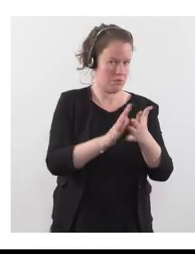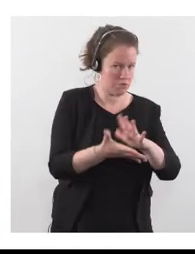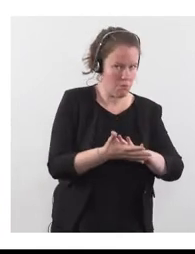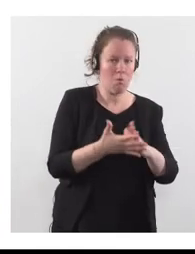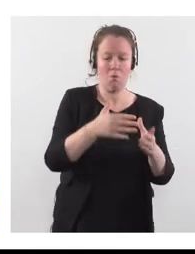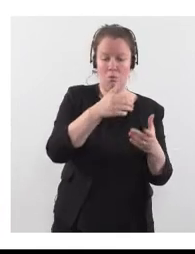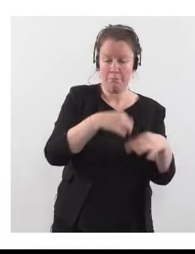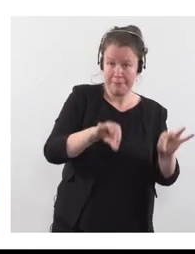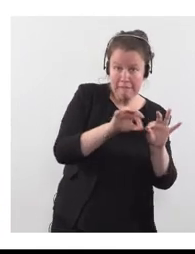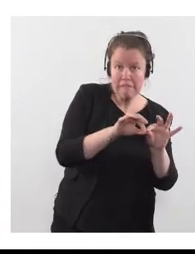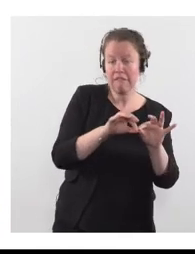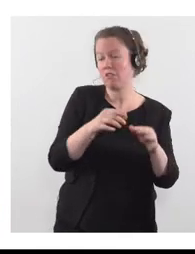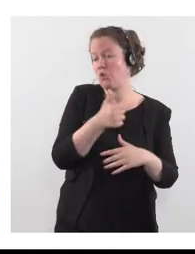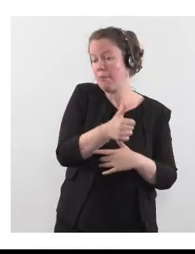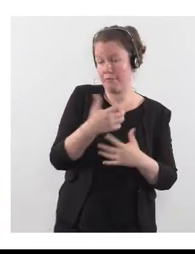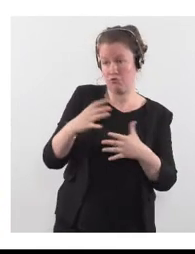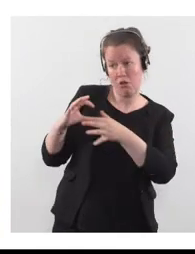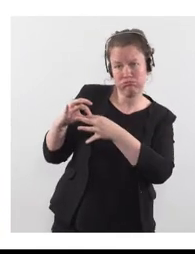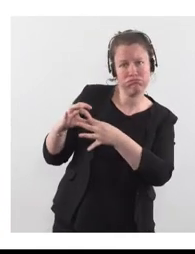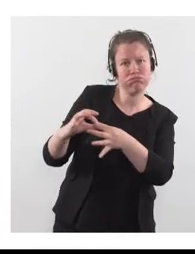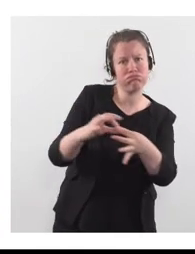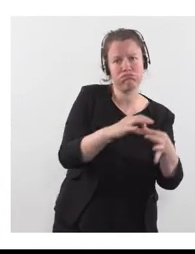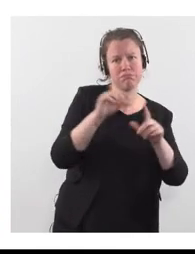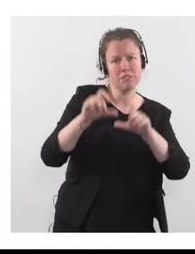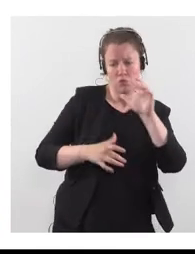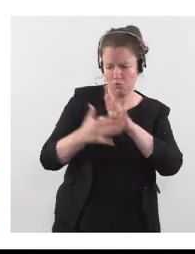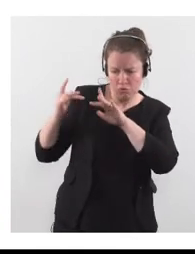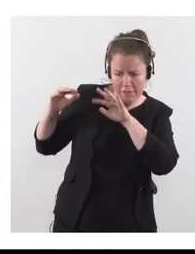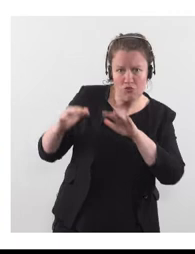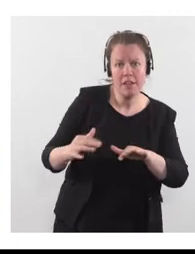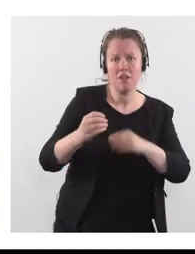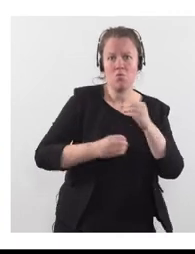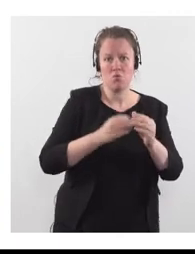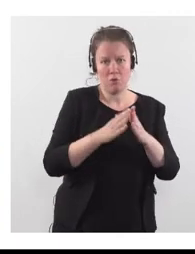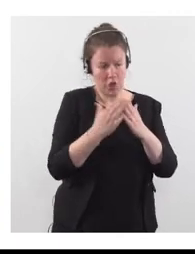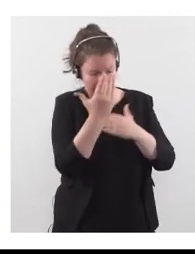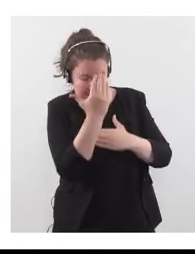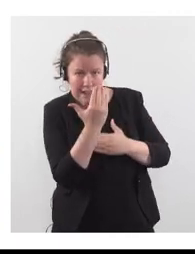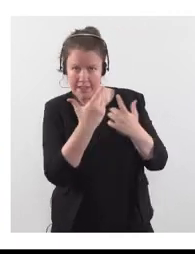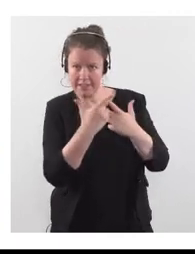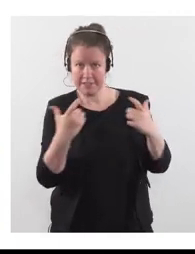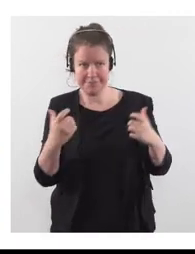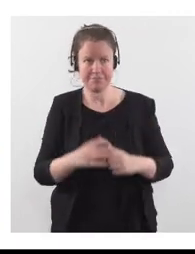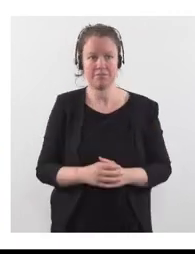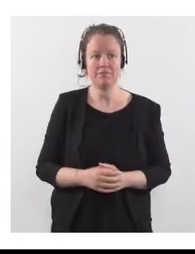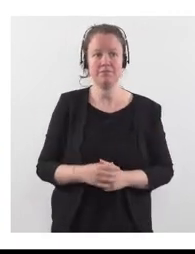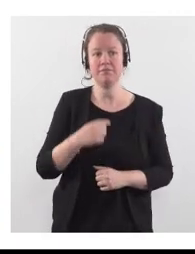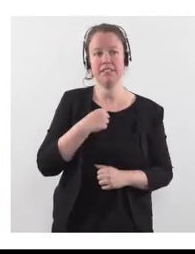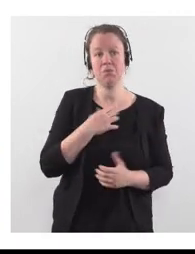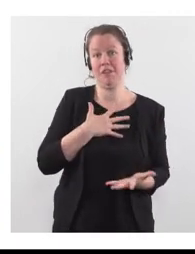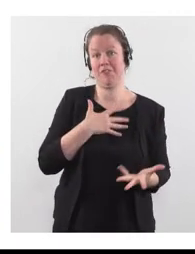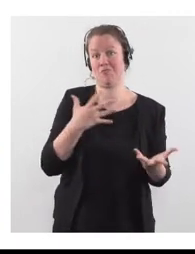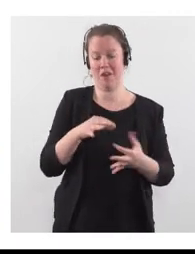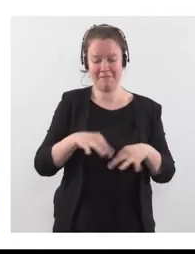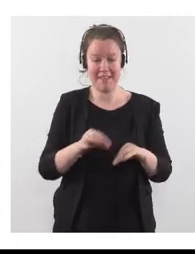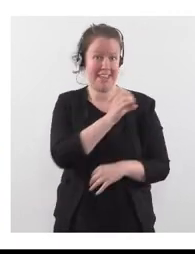demandeurs d'asile, des réfugiés. Et nous avons pris l'avantage de la petite taille du pays de l'Irlande. Nous